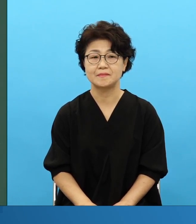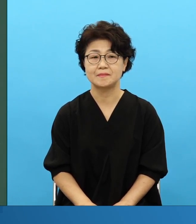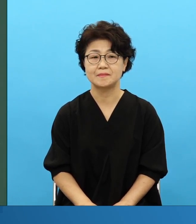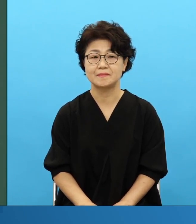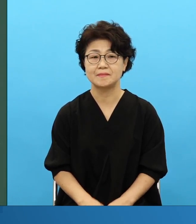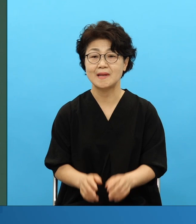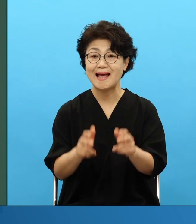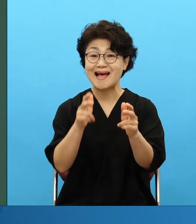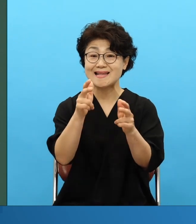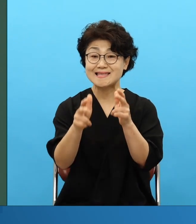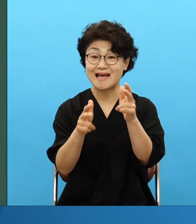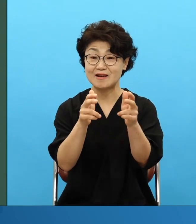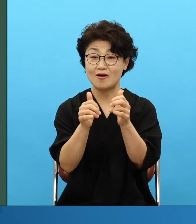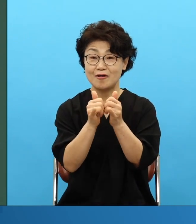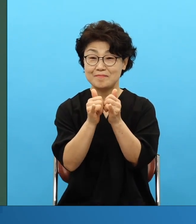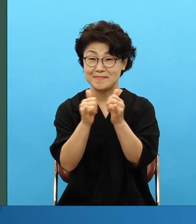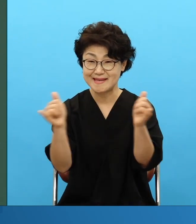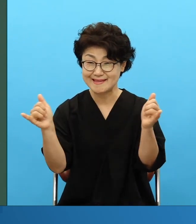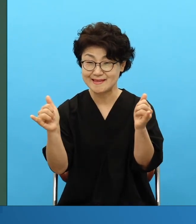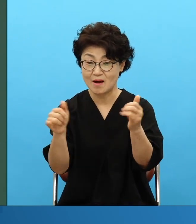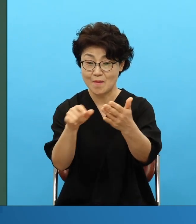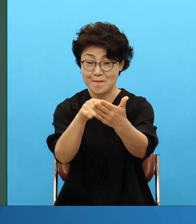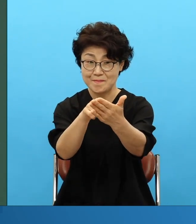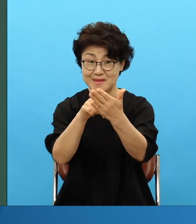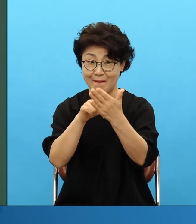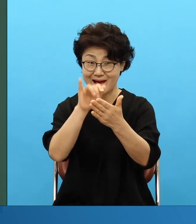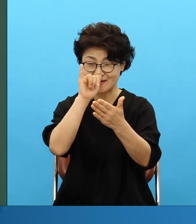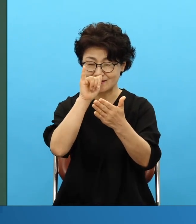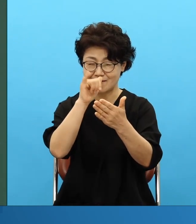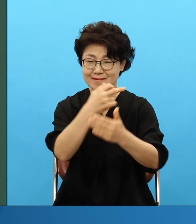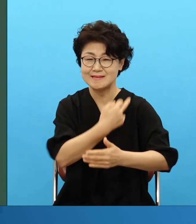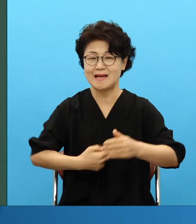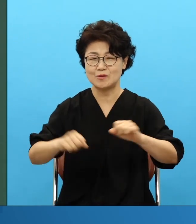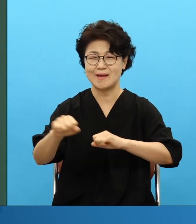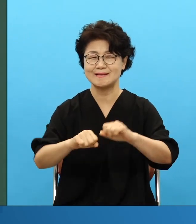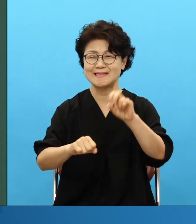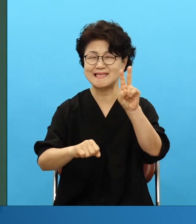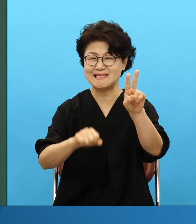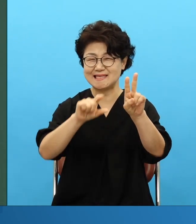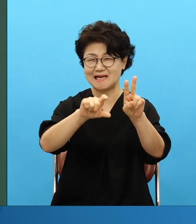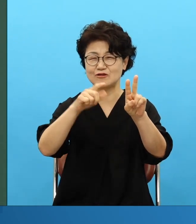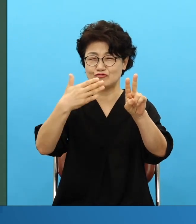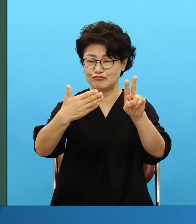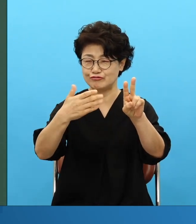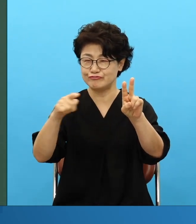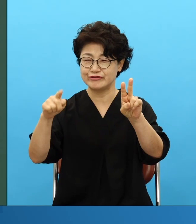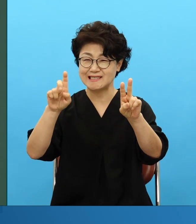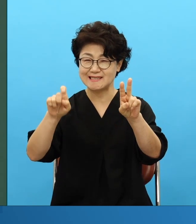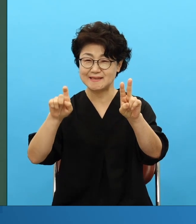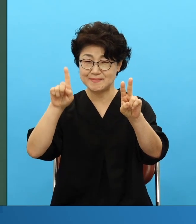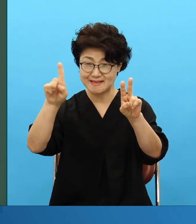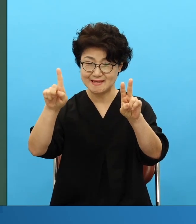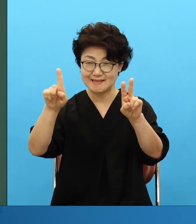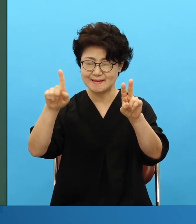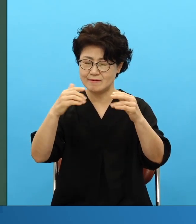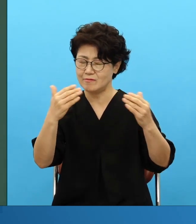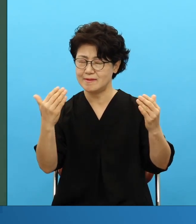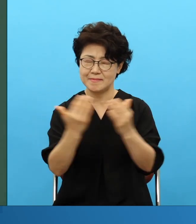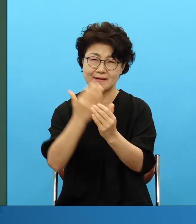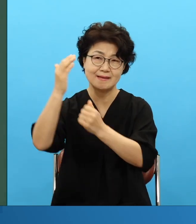여기에 나옵니다. And those business people are shown here. 완벽한 시간표죠. And it is the perfect time